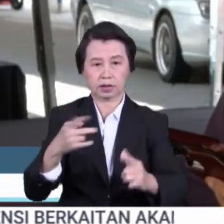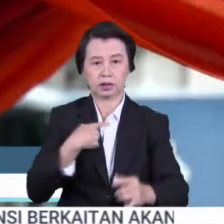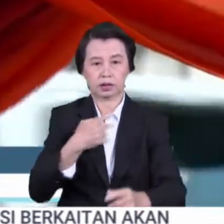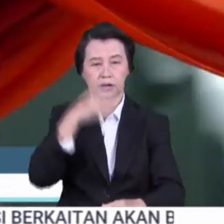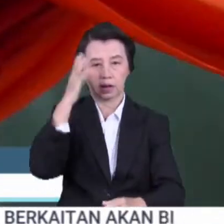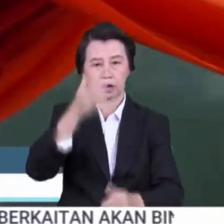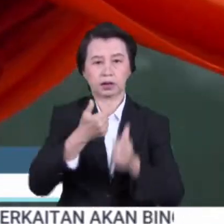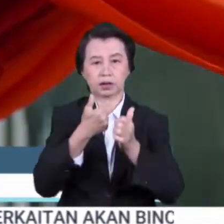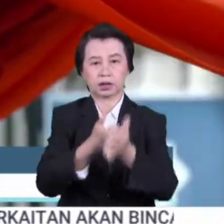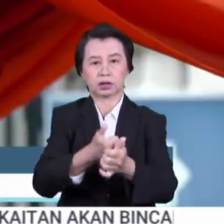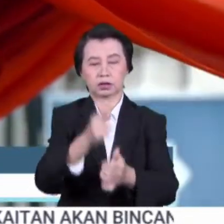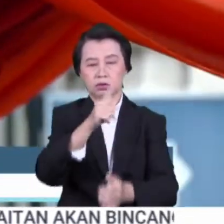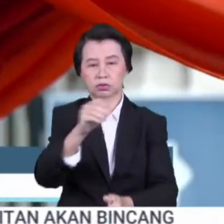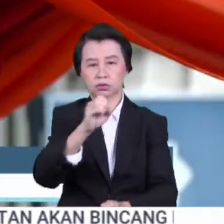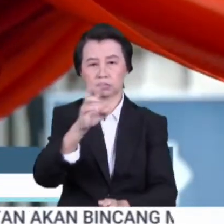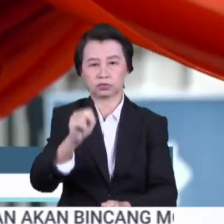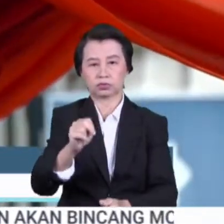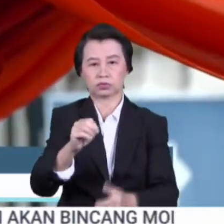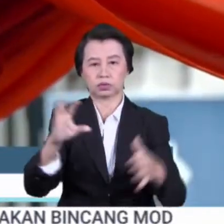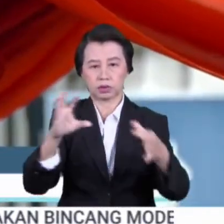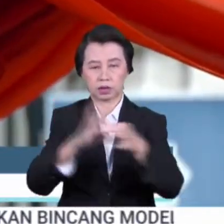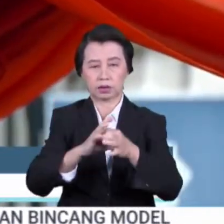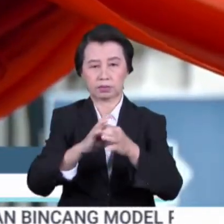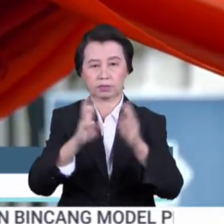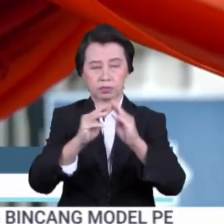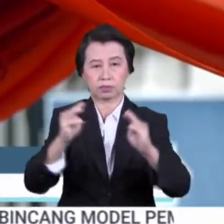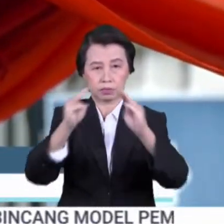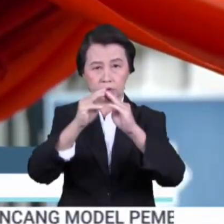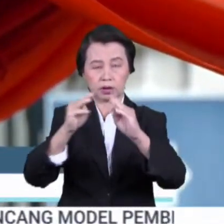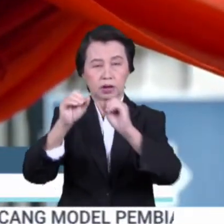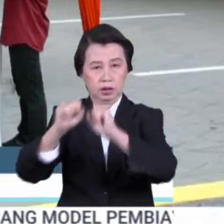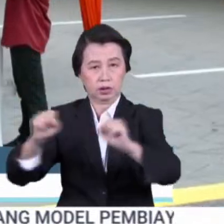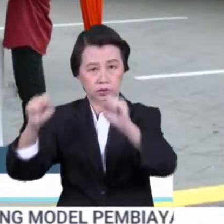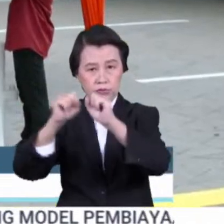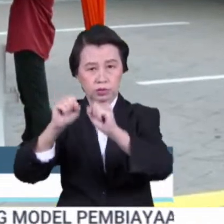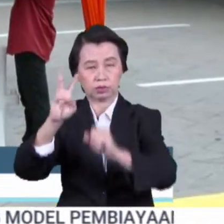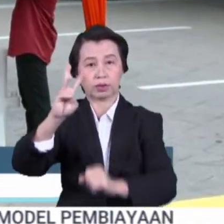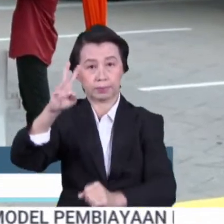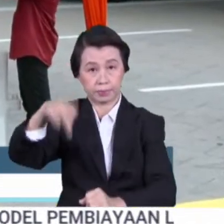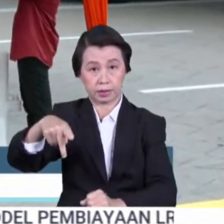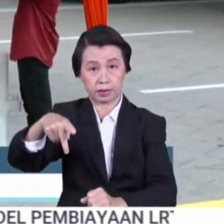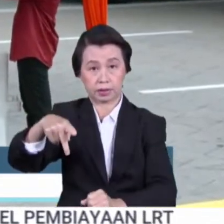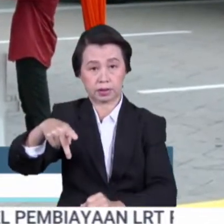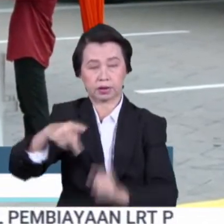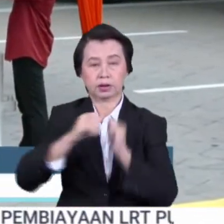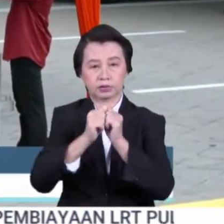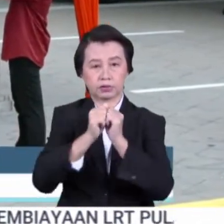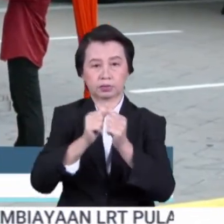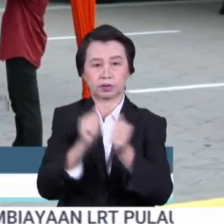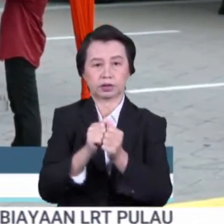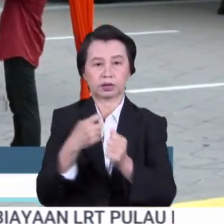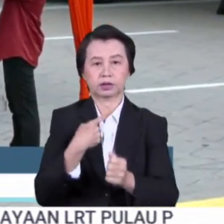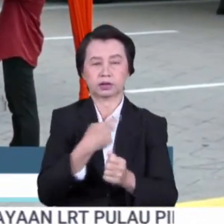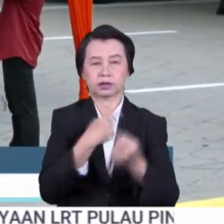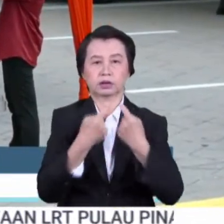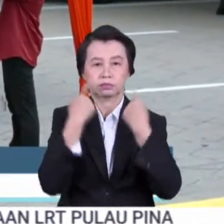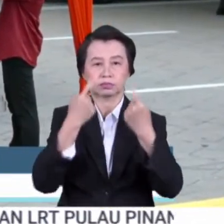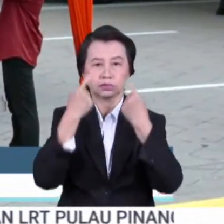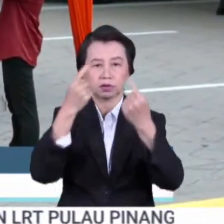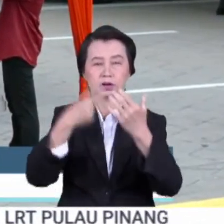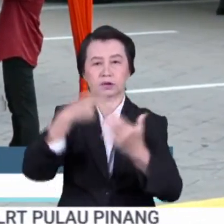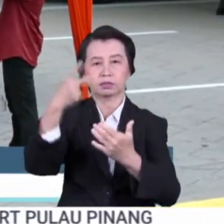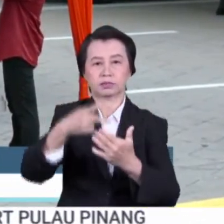akan ikut zon di mana gabungan masjid dan surau wilayah luas kutuan ini bersama dengan kami menjayakan